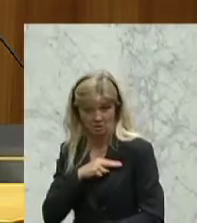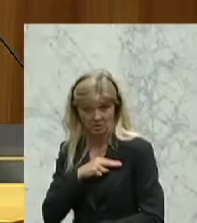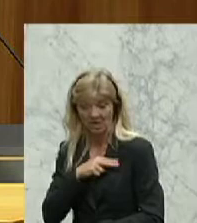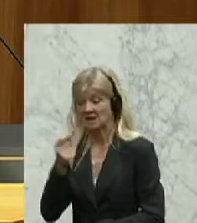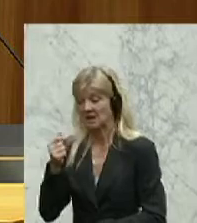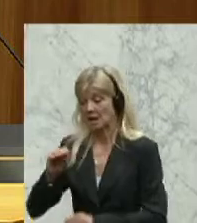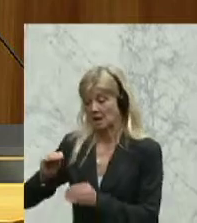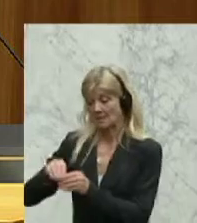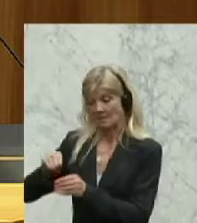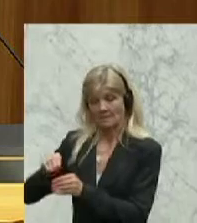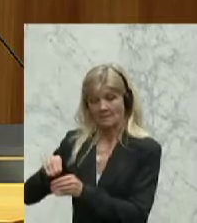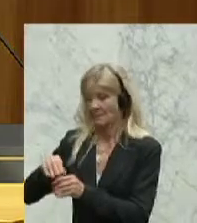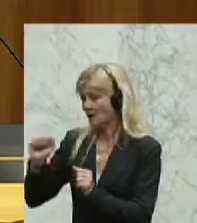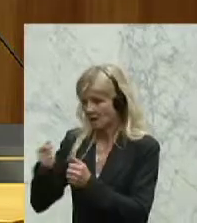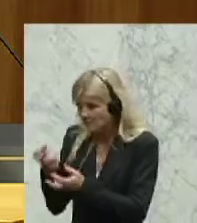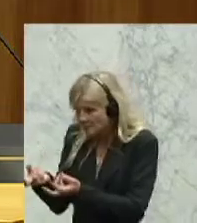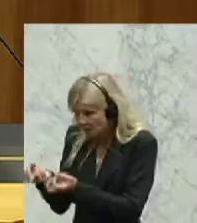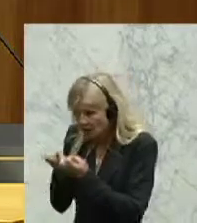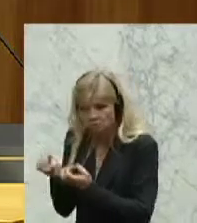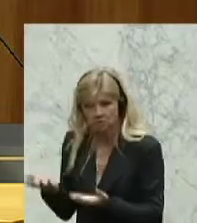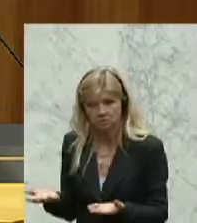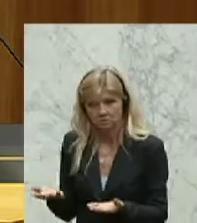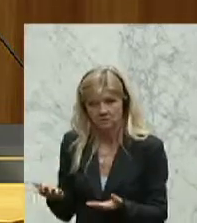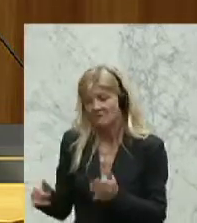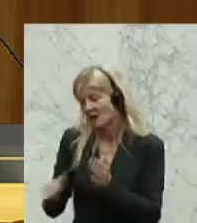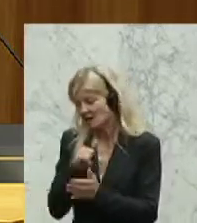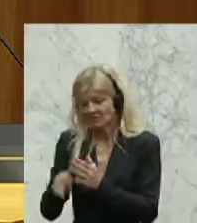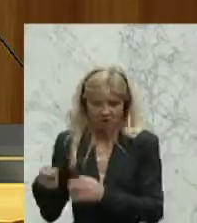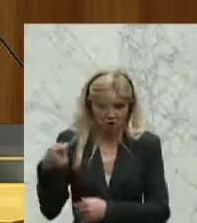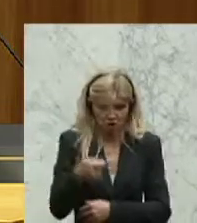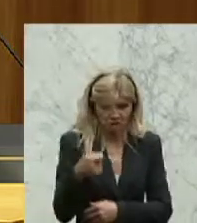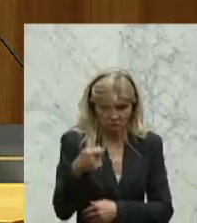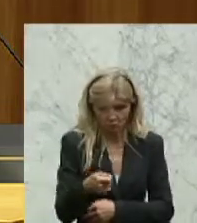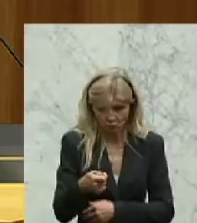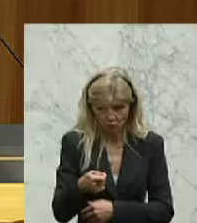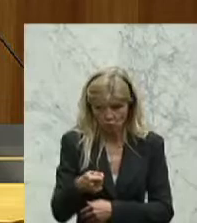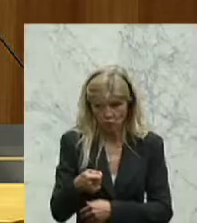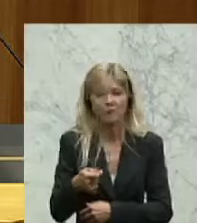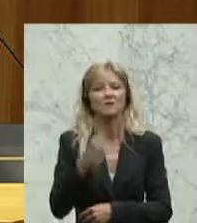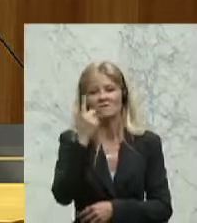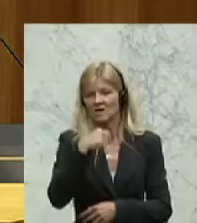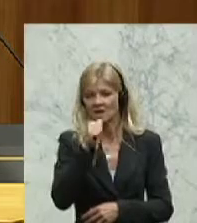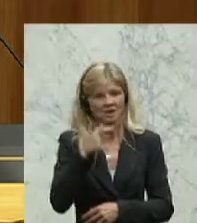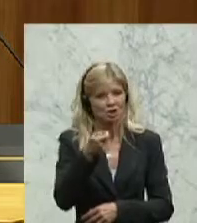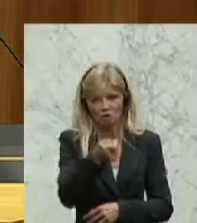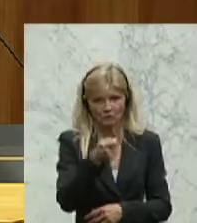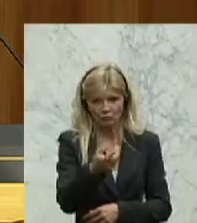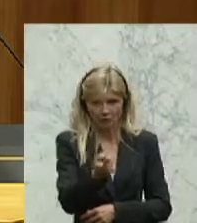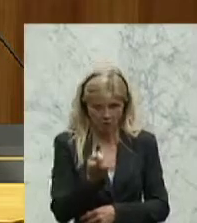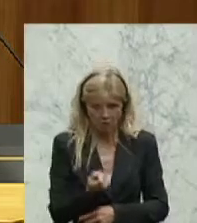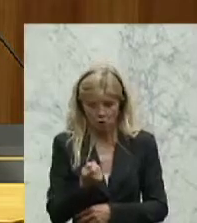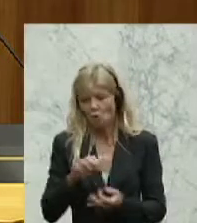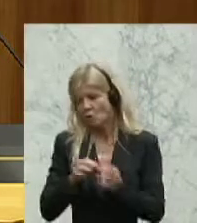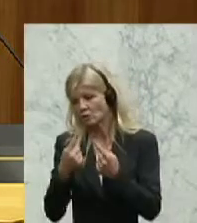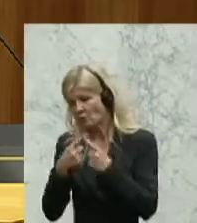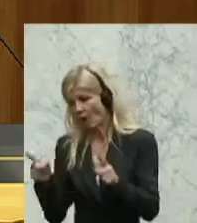sein wird weil entweder es ist in stiftungen und die stiftungen wollen sie nicht angreifen oder es ist sonst irgendwo deponiert aber wie